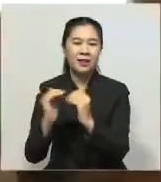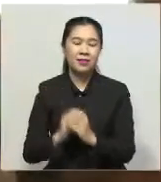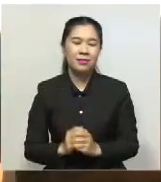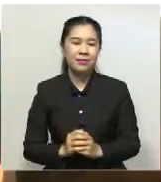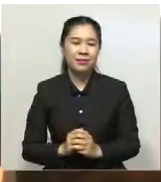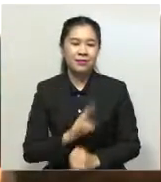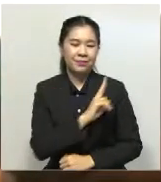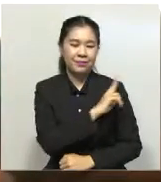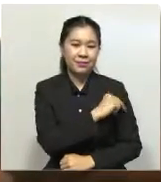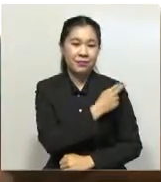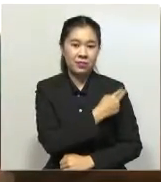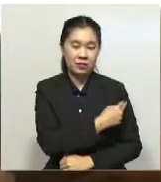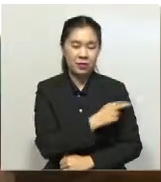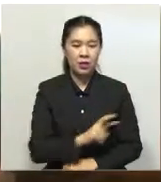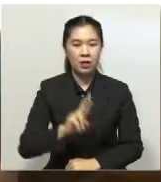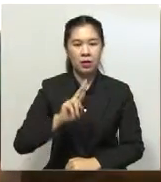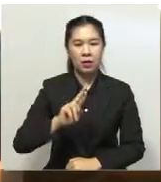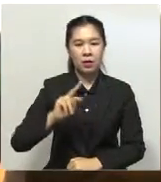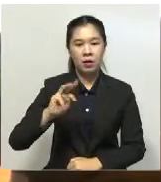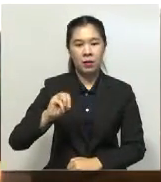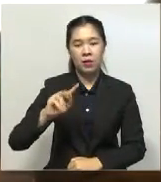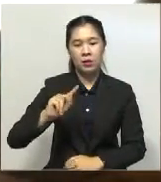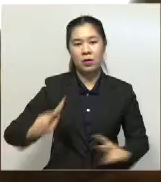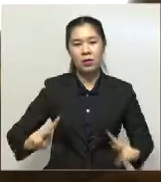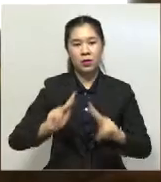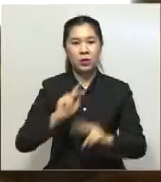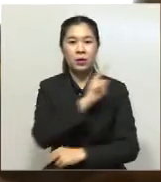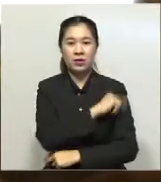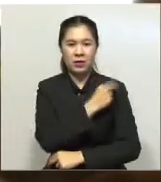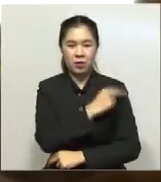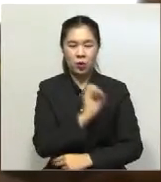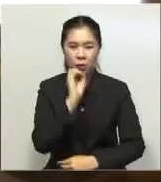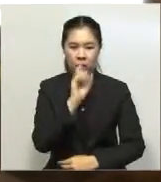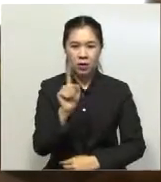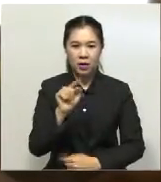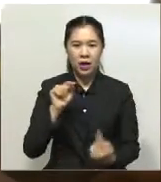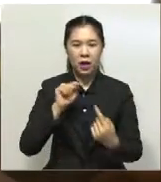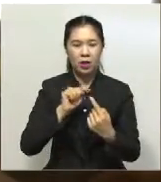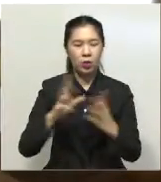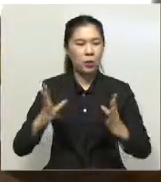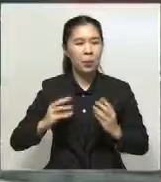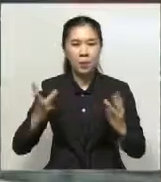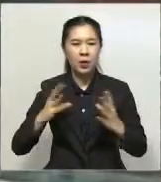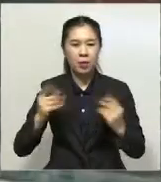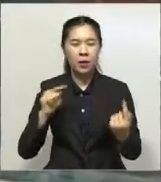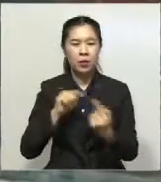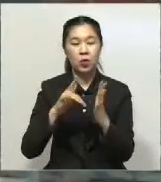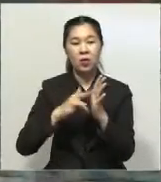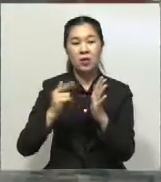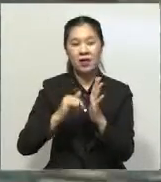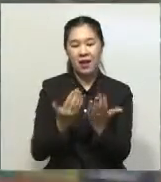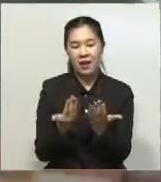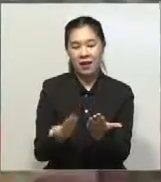ายแพทย์ปิยะสกลสกลสัตยาธรรัฐมนตรีว่าการกระทรวงสาธารณสุขบอกว่าเรื่องของการคัดค้านร่างพระราชบัญญัติยาฉบับ